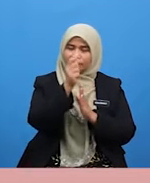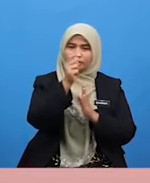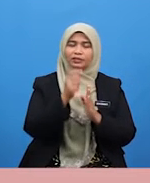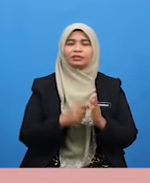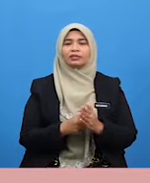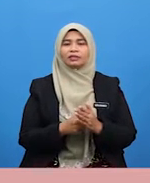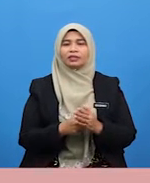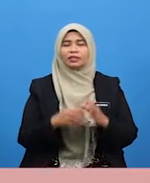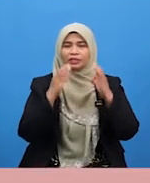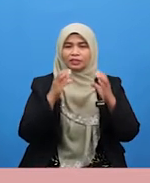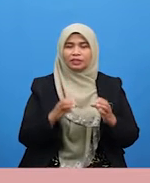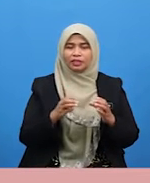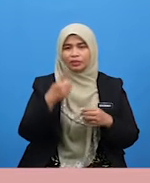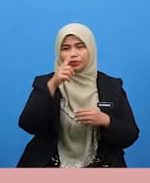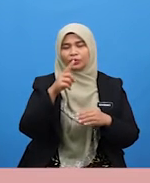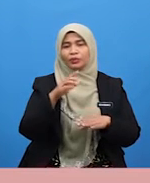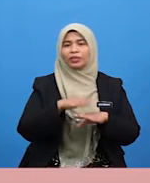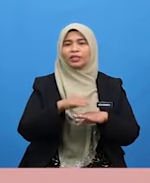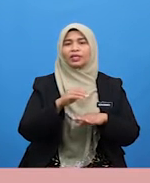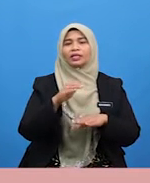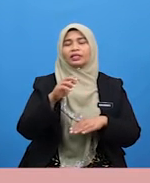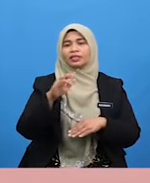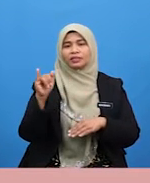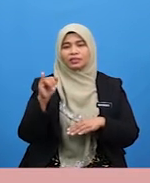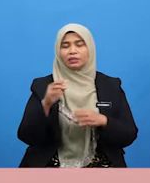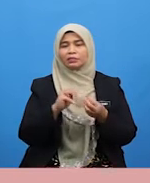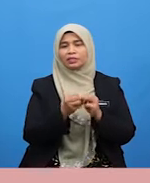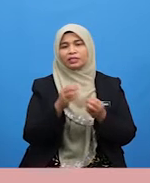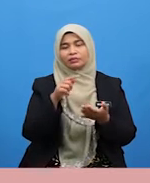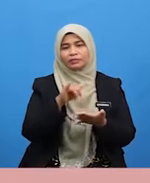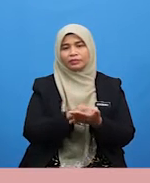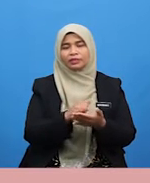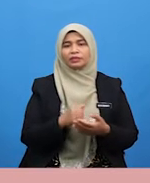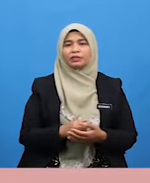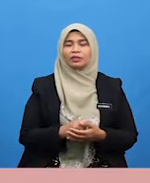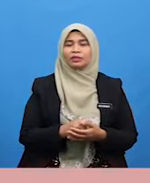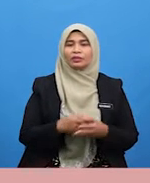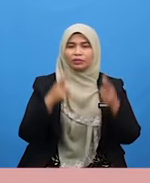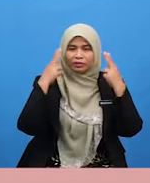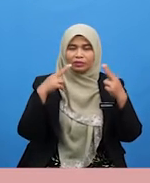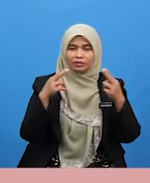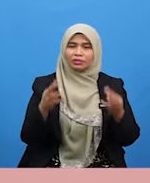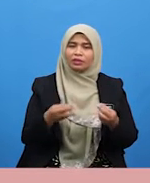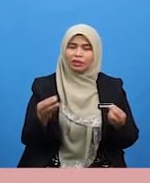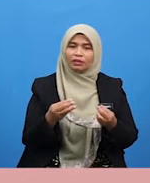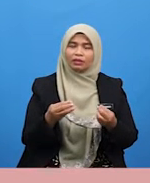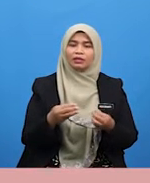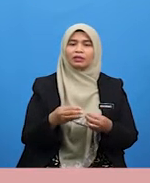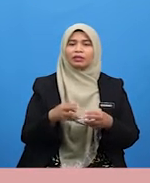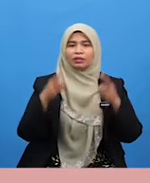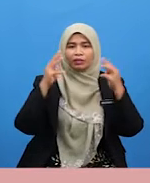mencadangkan cara untuk mengatasi masalah tersebut. Untuk soalan kebat, ustazah selalu galakkan